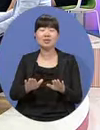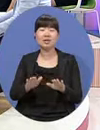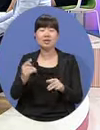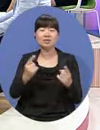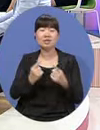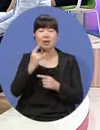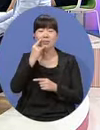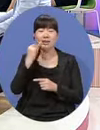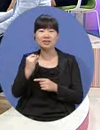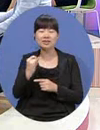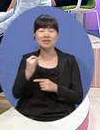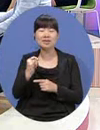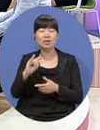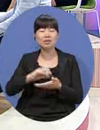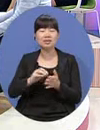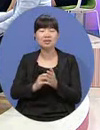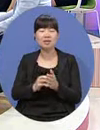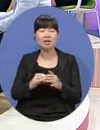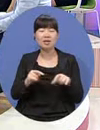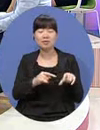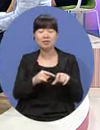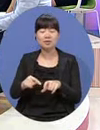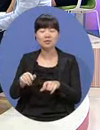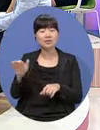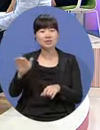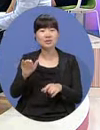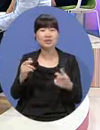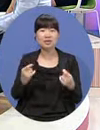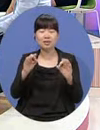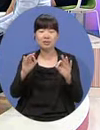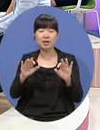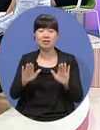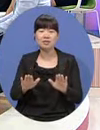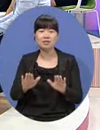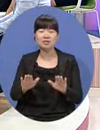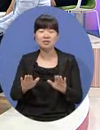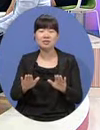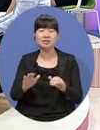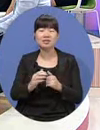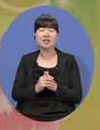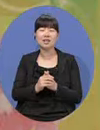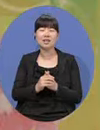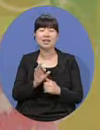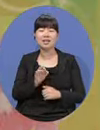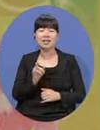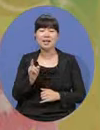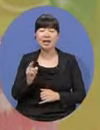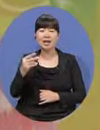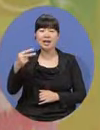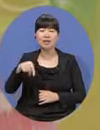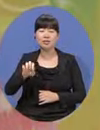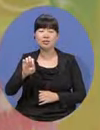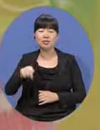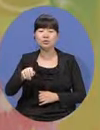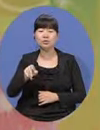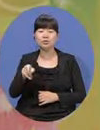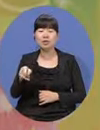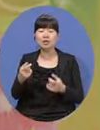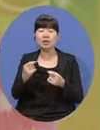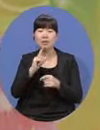나오신 어머님들은 그래도 어느 정도 이제 평균 수준이라고 볼 수 있을 것 같은데 요즘은 애듀 어라고 아지 얘기를 해서 정말